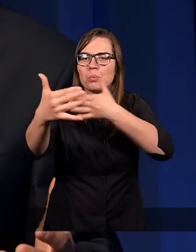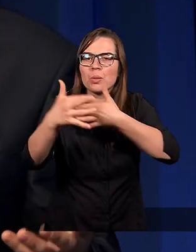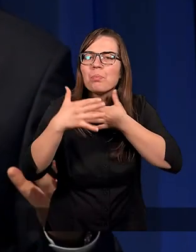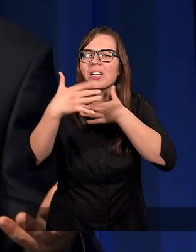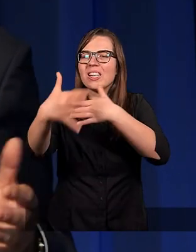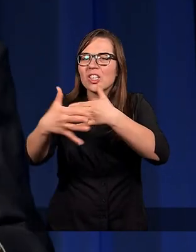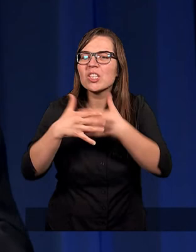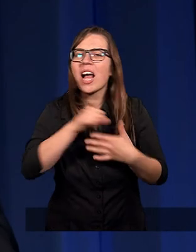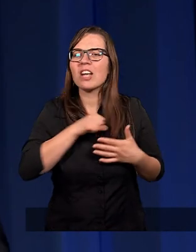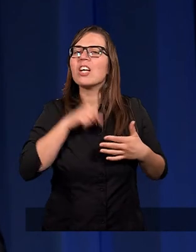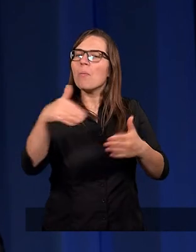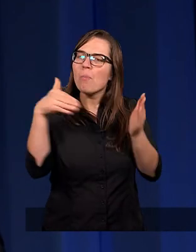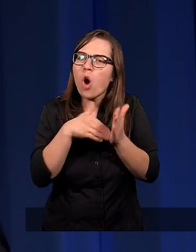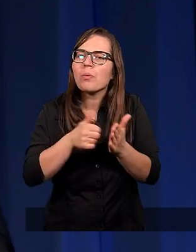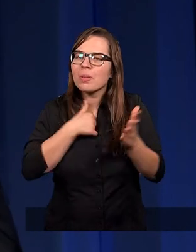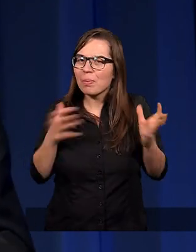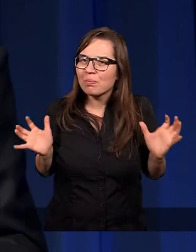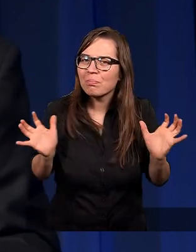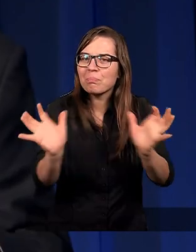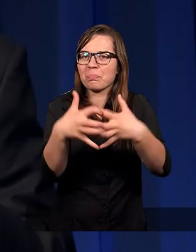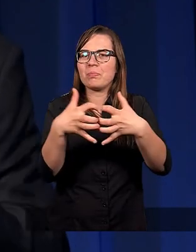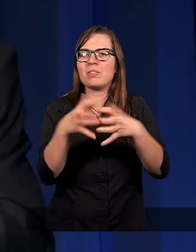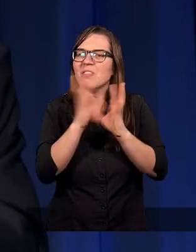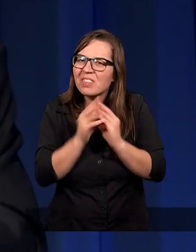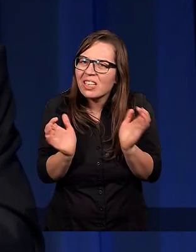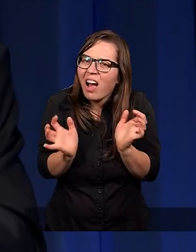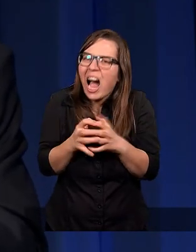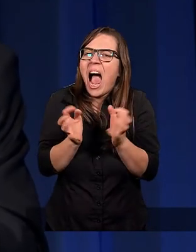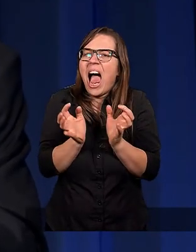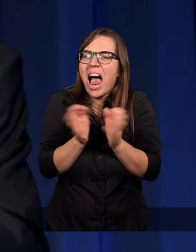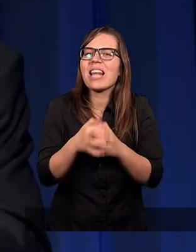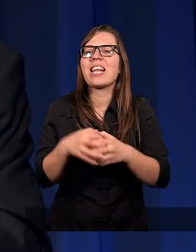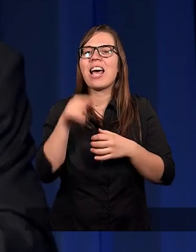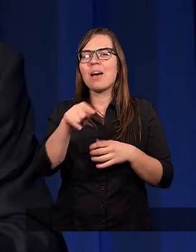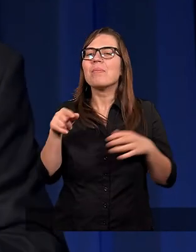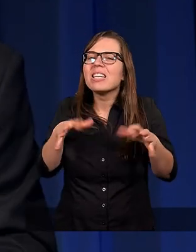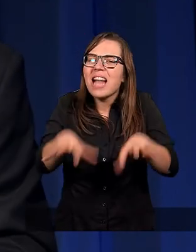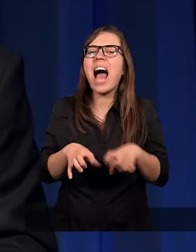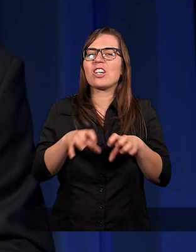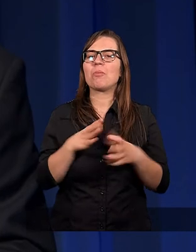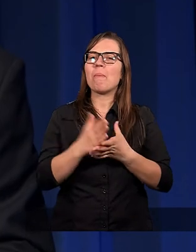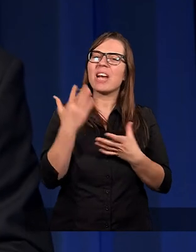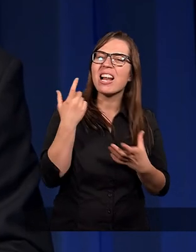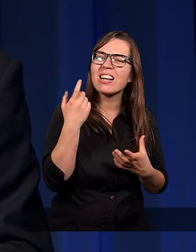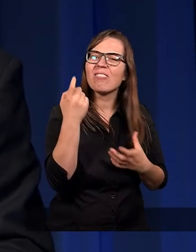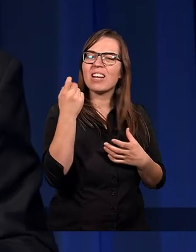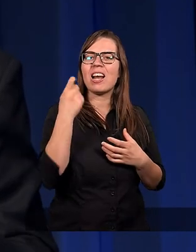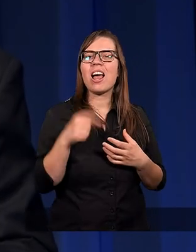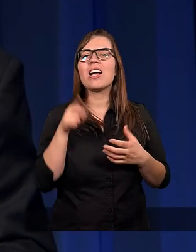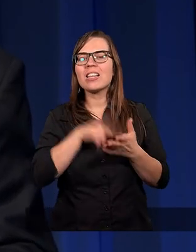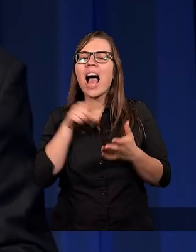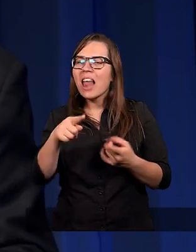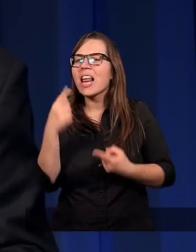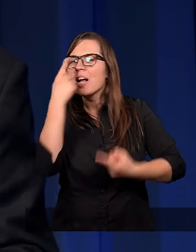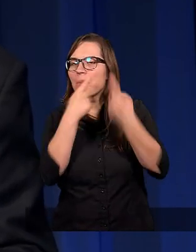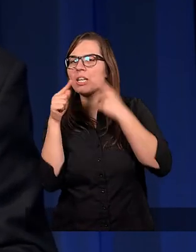tego. Potrzebujemy tego, żeby być razem. Ale, no właśnie, zatrzymajmy się przez chwilę na tej